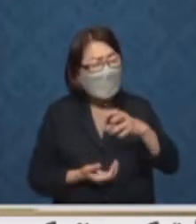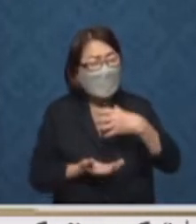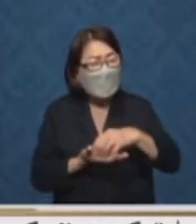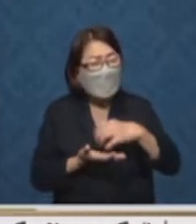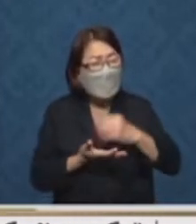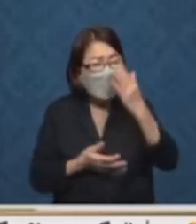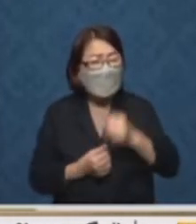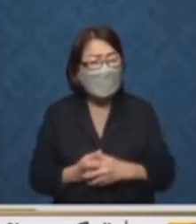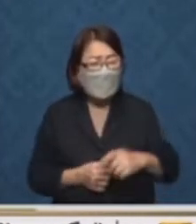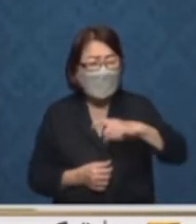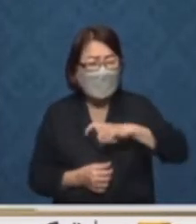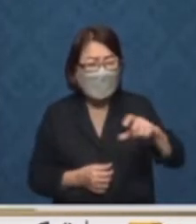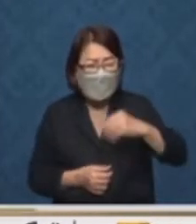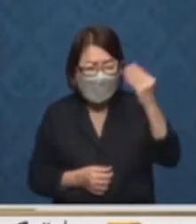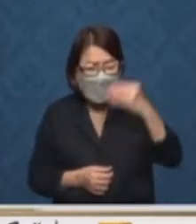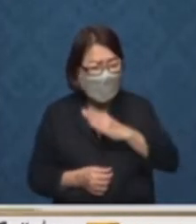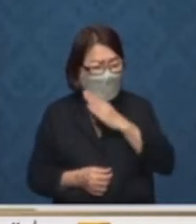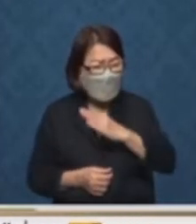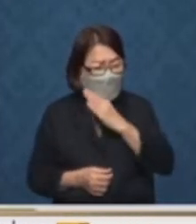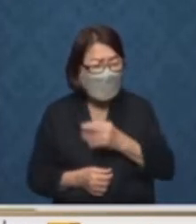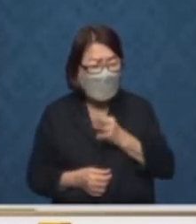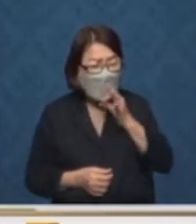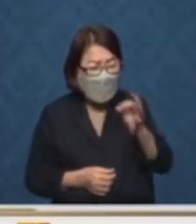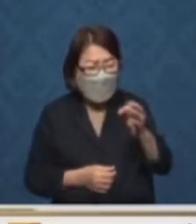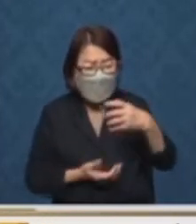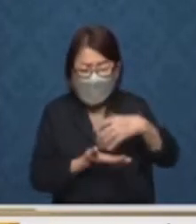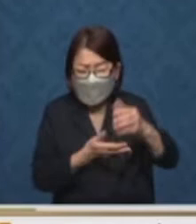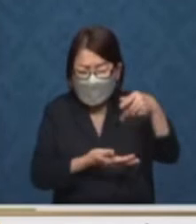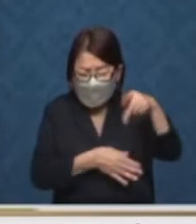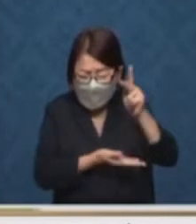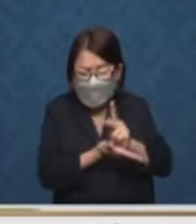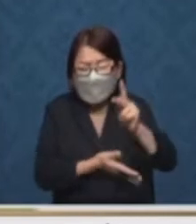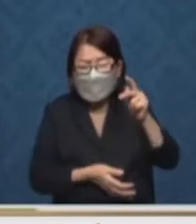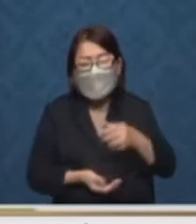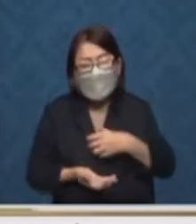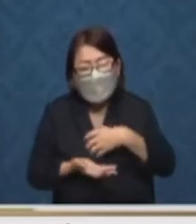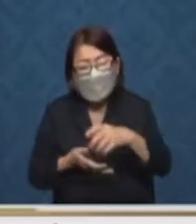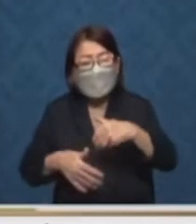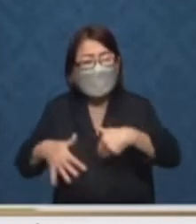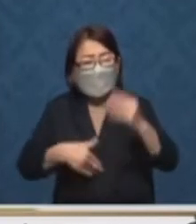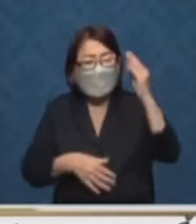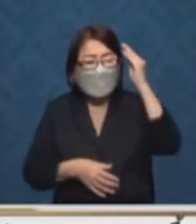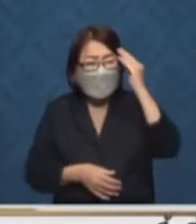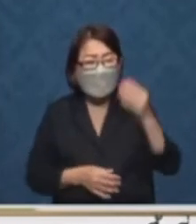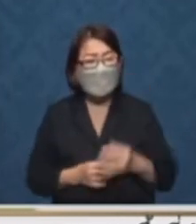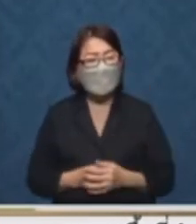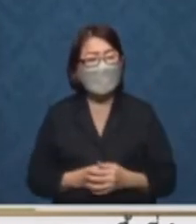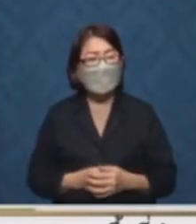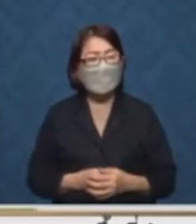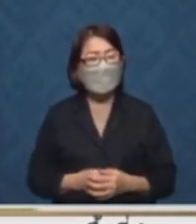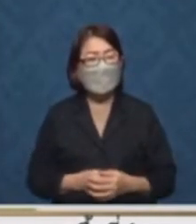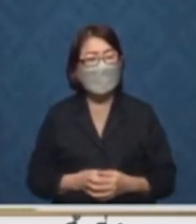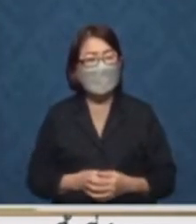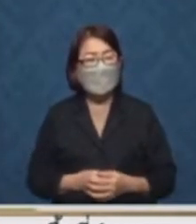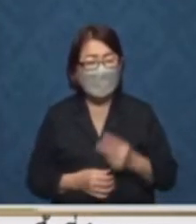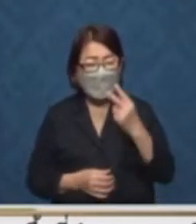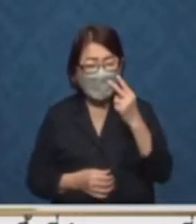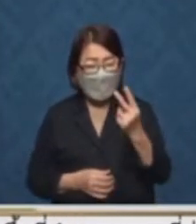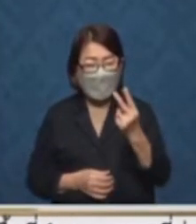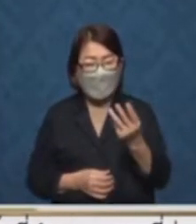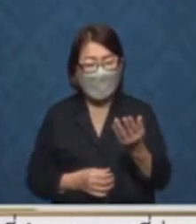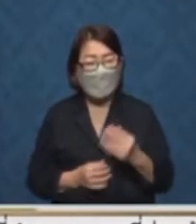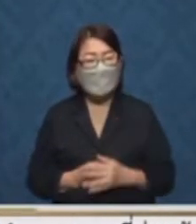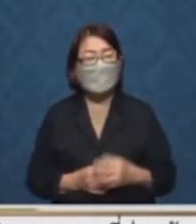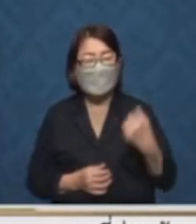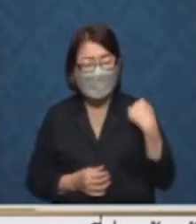ามันเป็น G2G เก๊ต้องฟ้องประธานฟ้องประชาชนครับสไลด์ถัดไปครับท่านประธานครับ